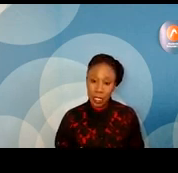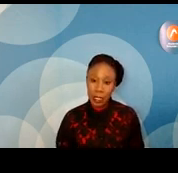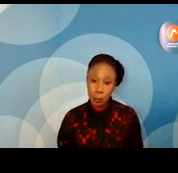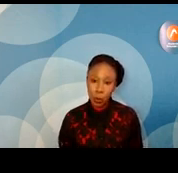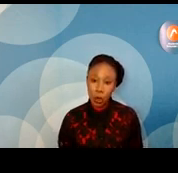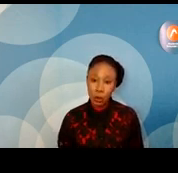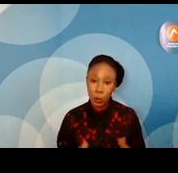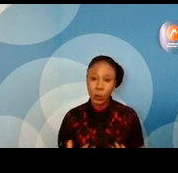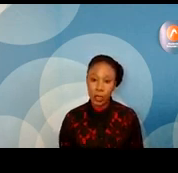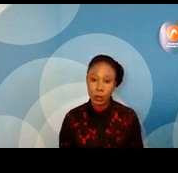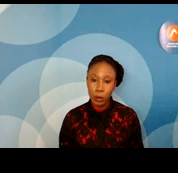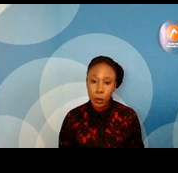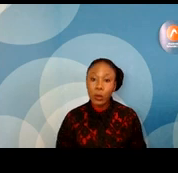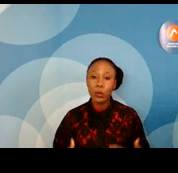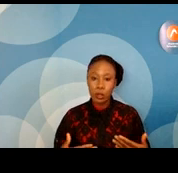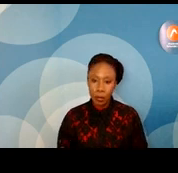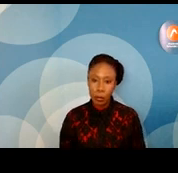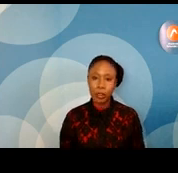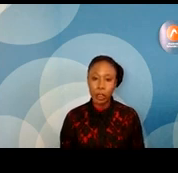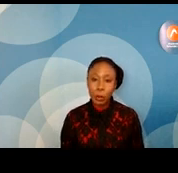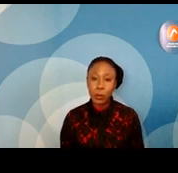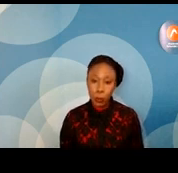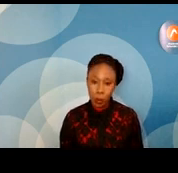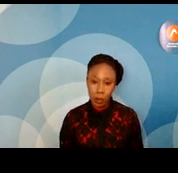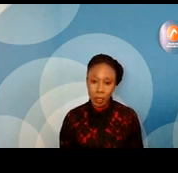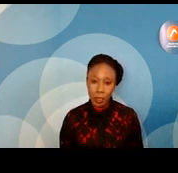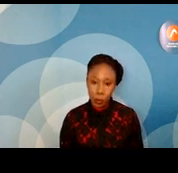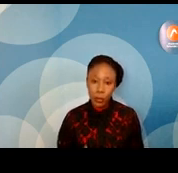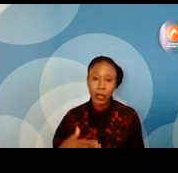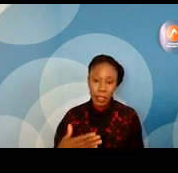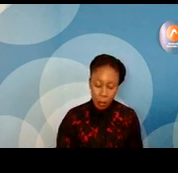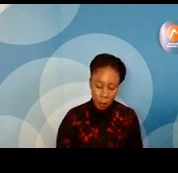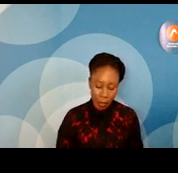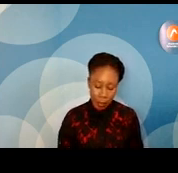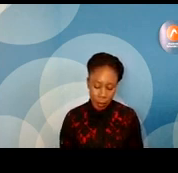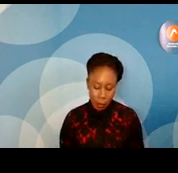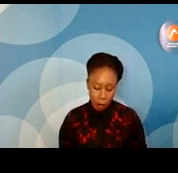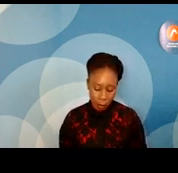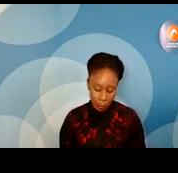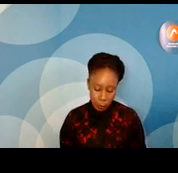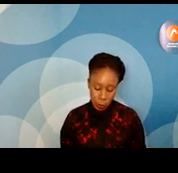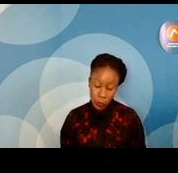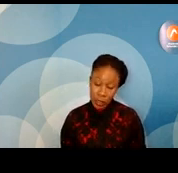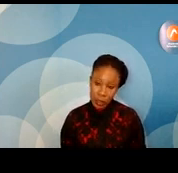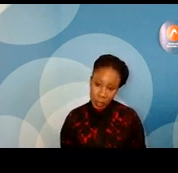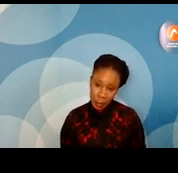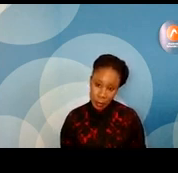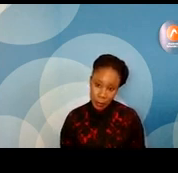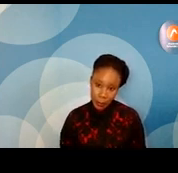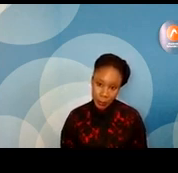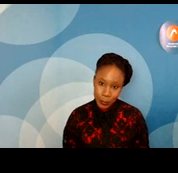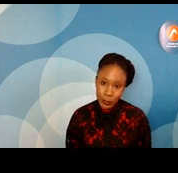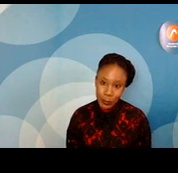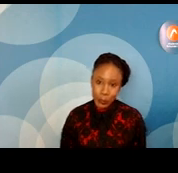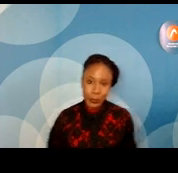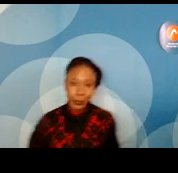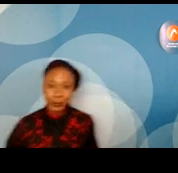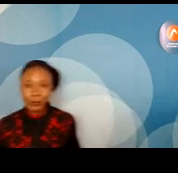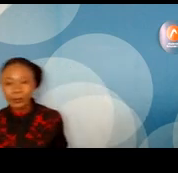arbeta mer på hur ska vi kunna uppnå och följa de här lagarna som finns till hands.